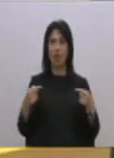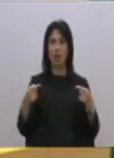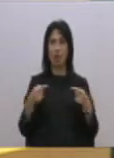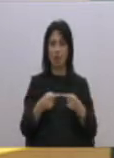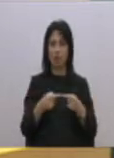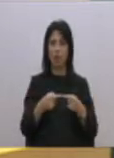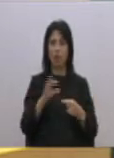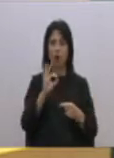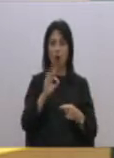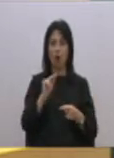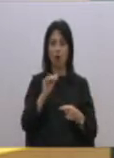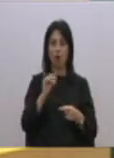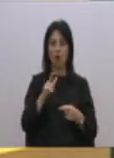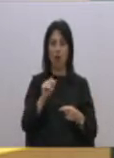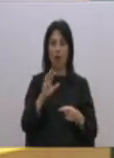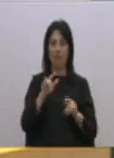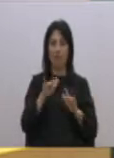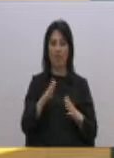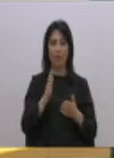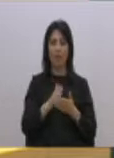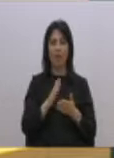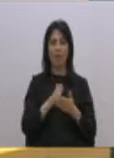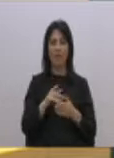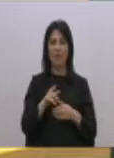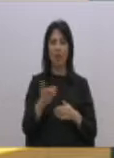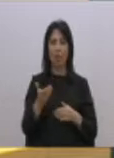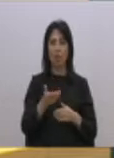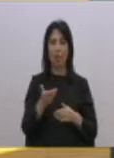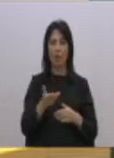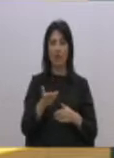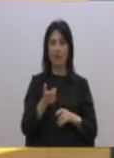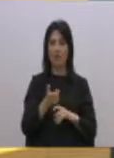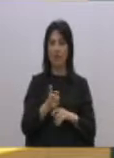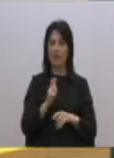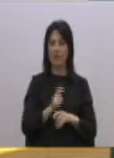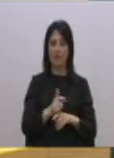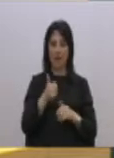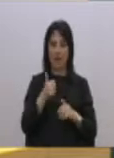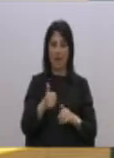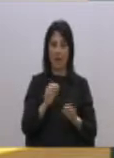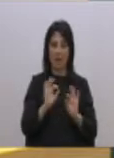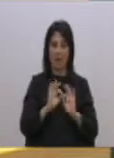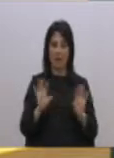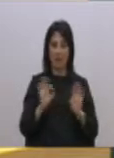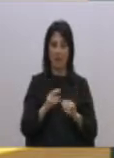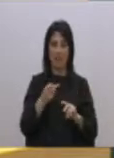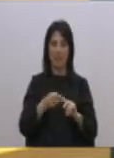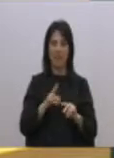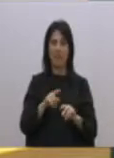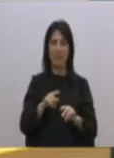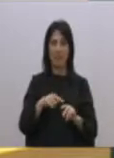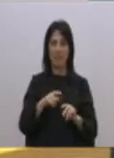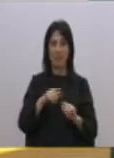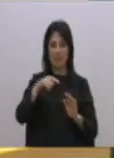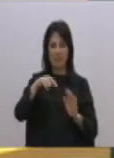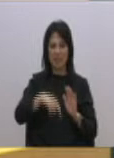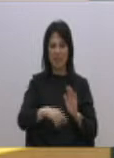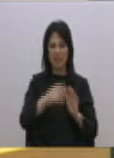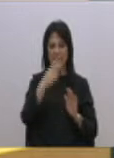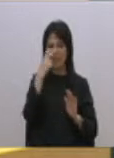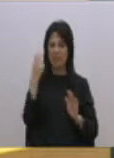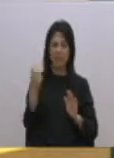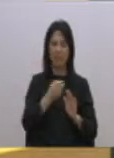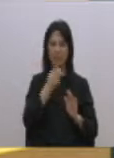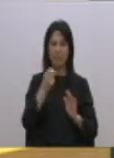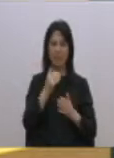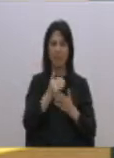ზუსტად ოჩიგავას საქმე არის ის საქმე, რომელიც ძალიან კარგად ხსნის, რომ ის ძირგა სისტემა,